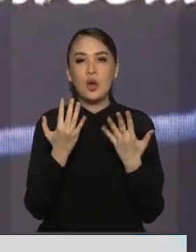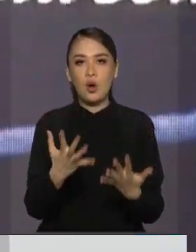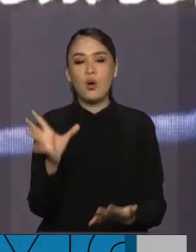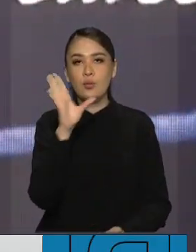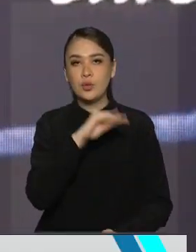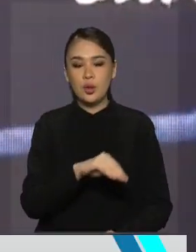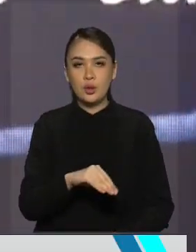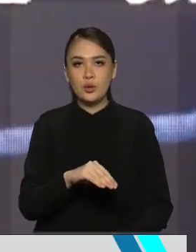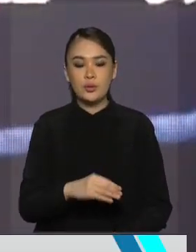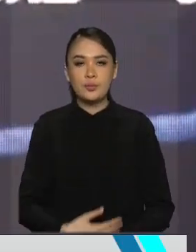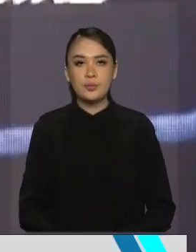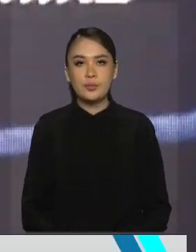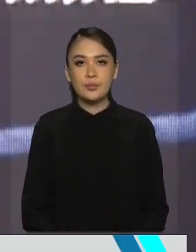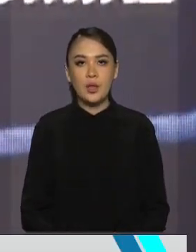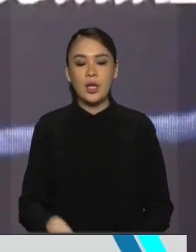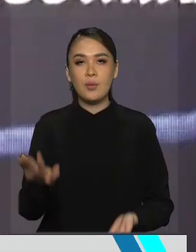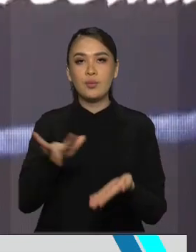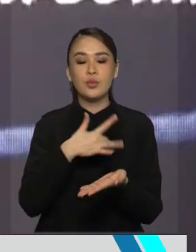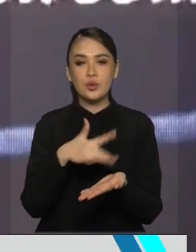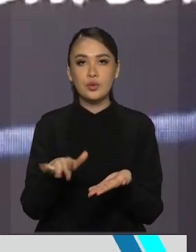промыслах сделать. Для бюджета